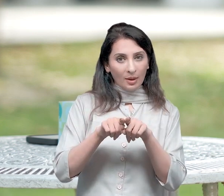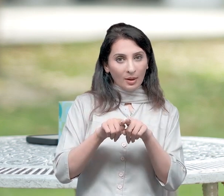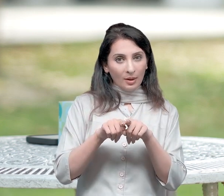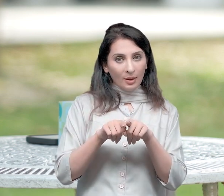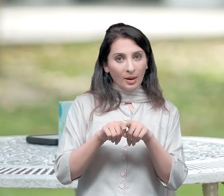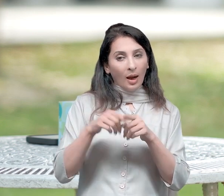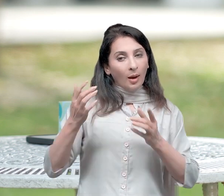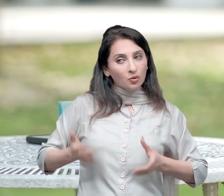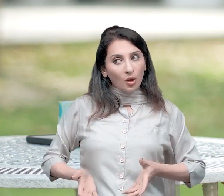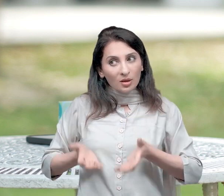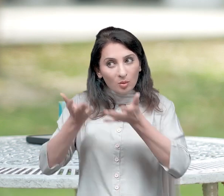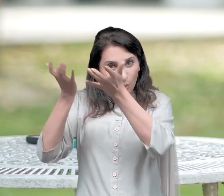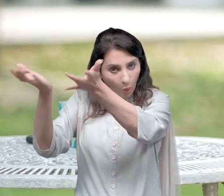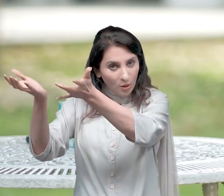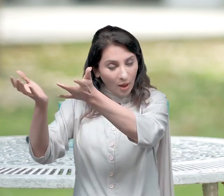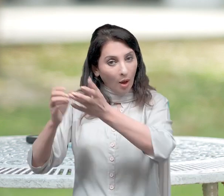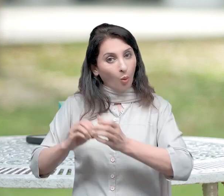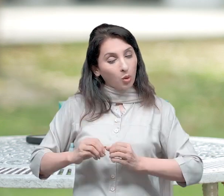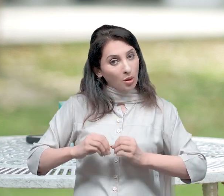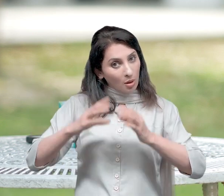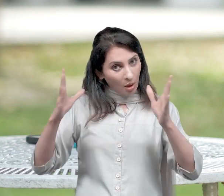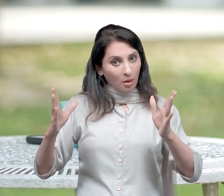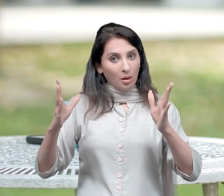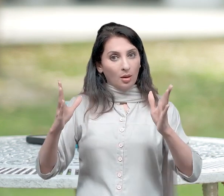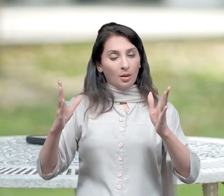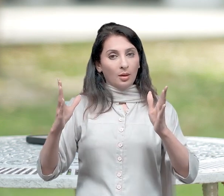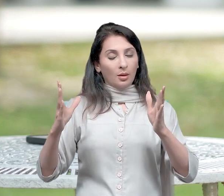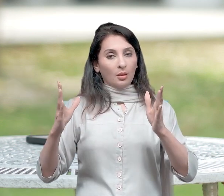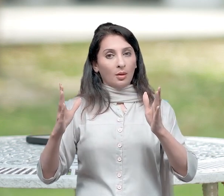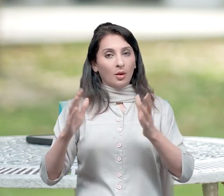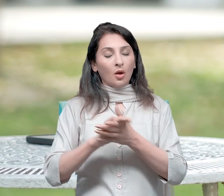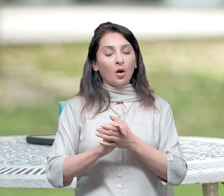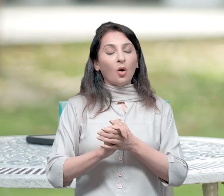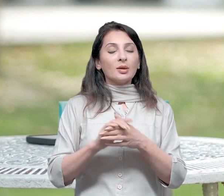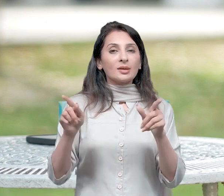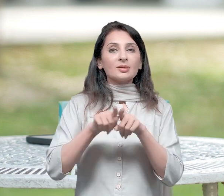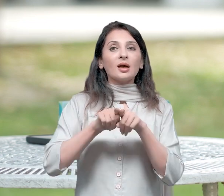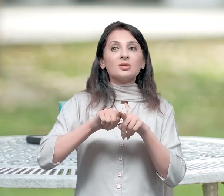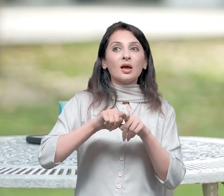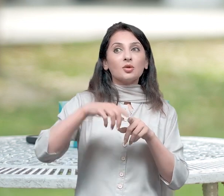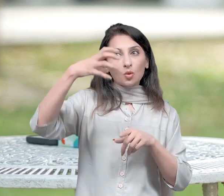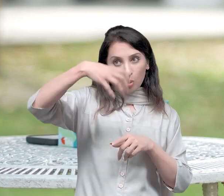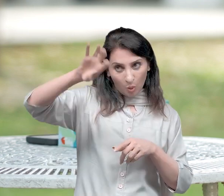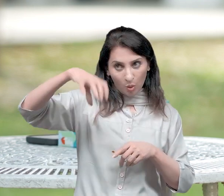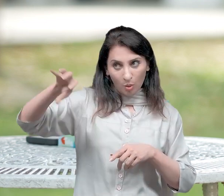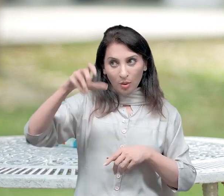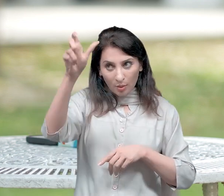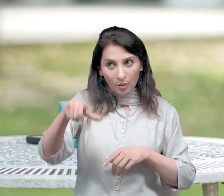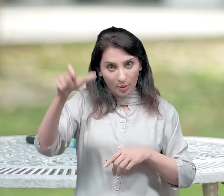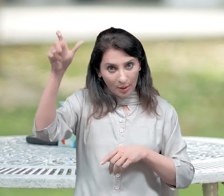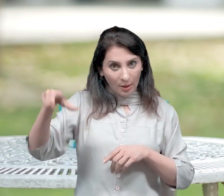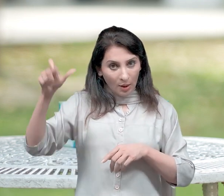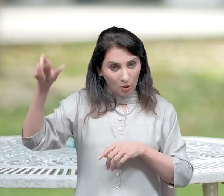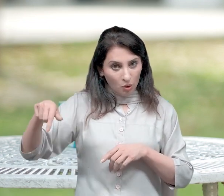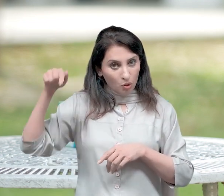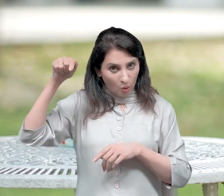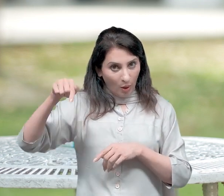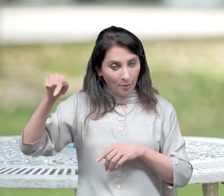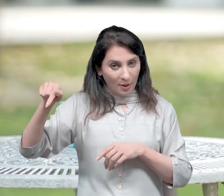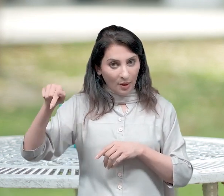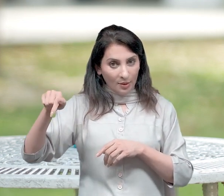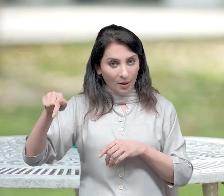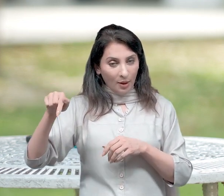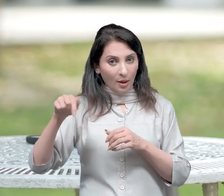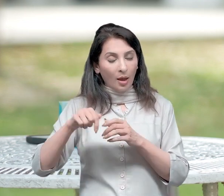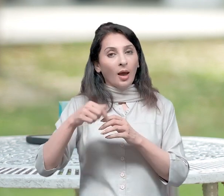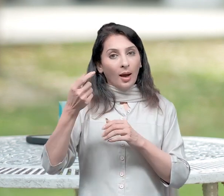ایکسپورٹس بڑھائیں. اس کے ساتھ ساتھ اوورسیز پاکستانیز جو ہمیں اتنی دیر سے لے کے چل رہے ہیں اپنے ریمیٹنسز